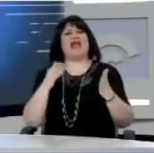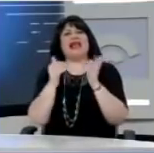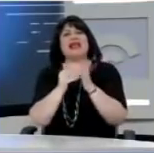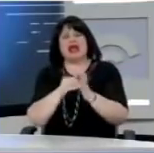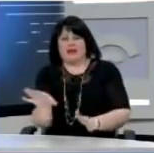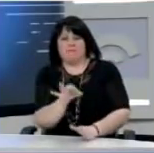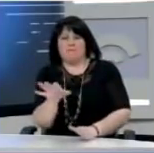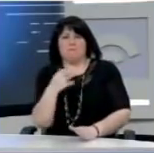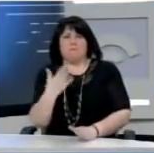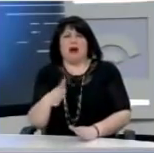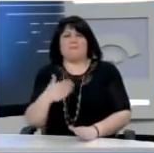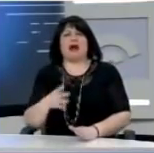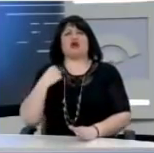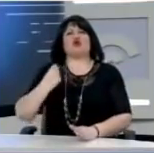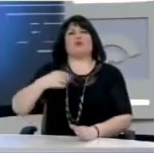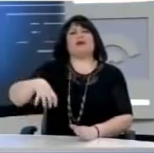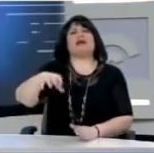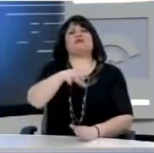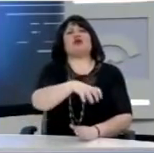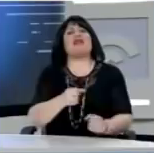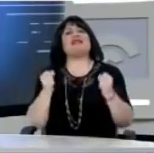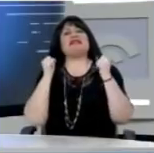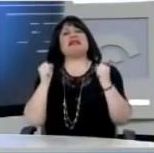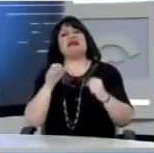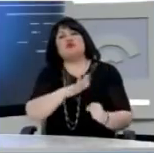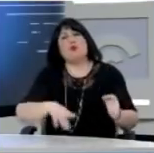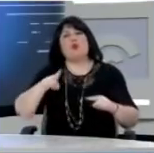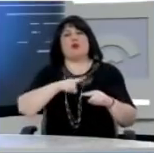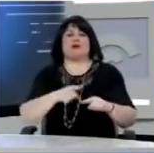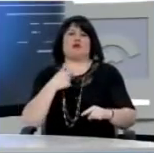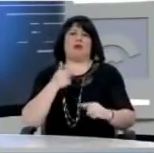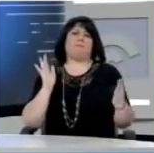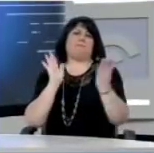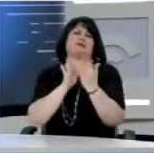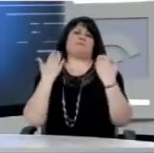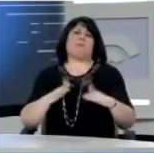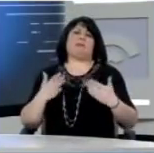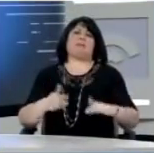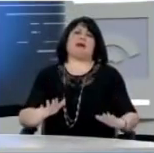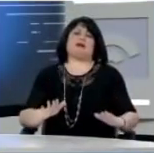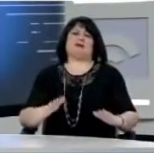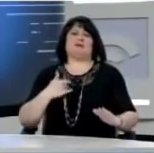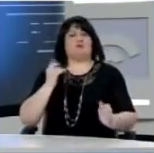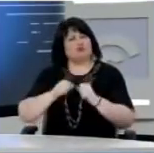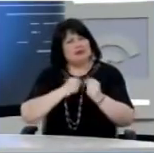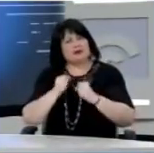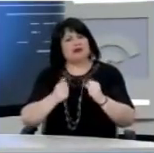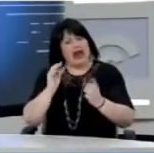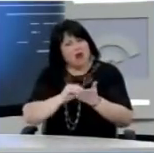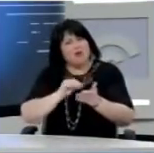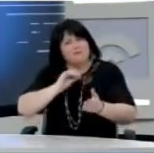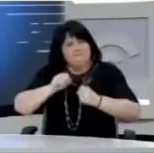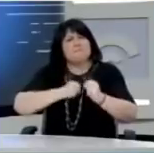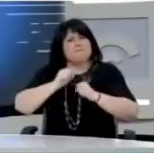Εμείς προχωρήσαμε στις τοπικές μονάδες υγείας σε όλη τη χώρα. Εμείς αντιμετωπίσαμε, προσπαθήσαμε και προσπαθούμε,